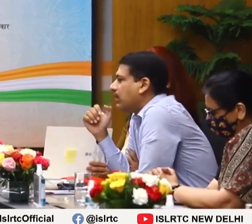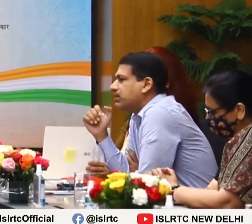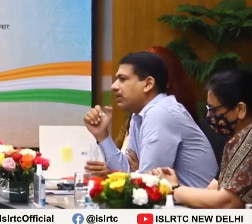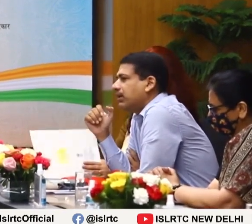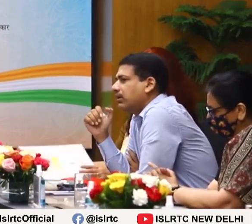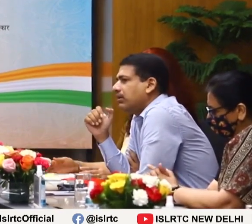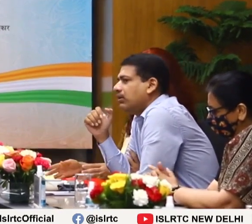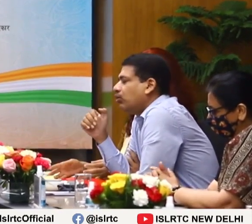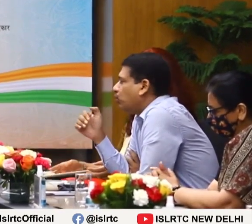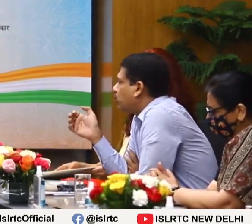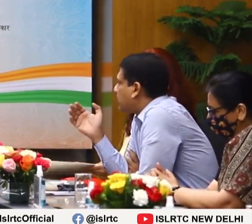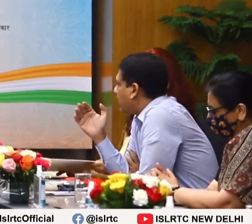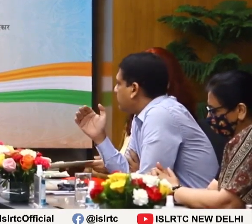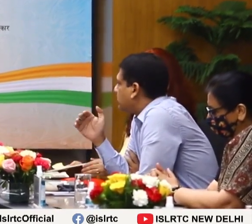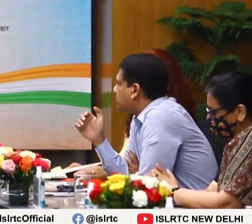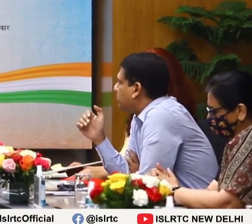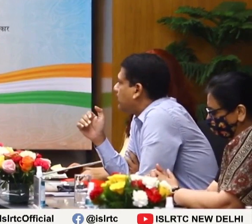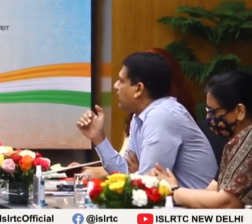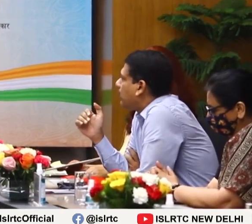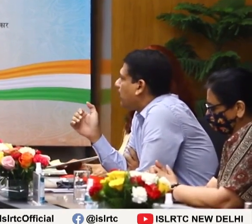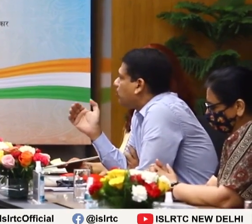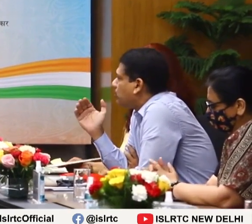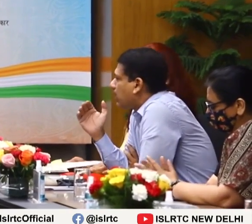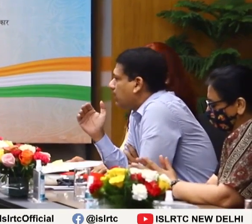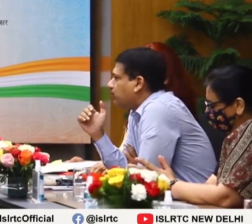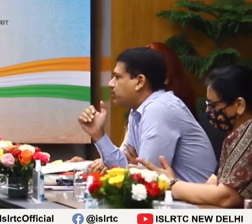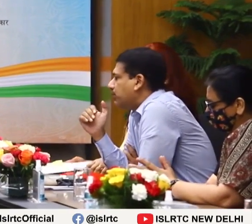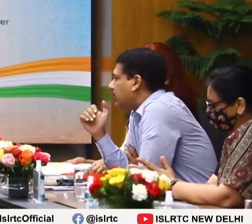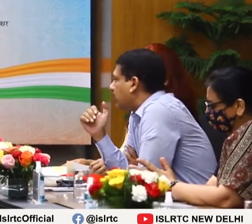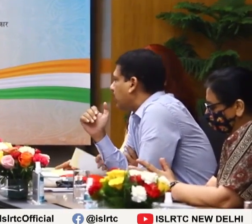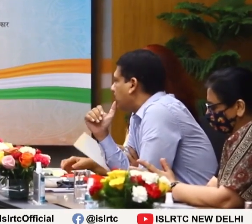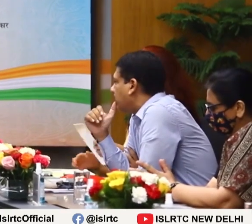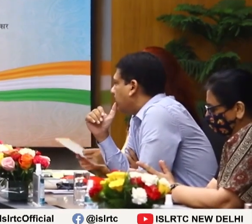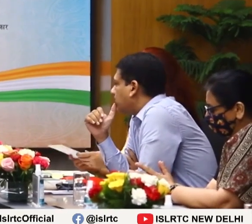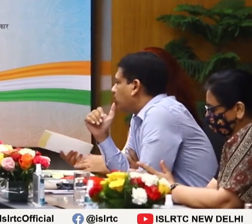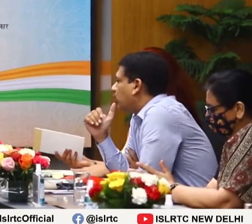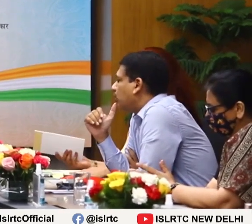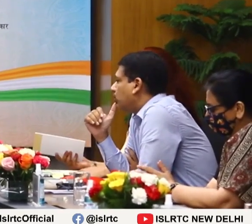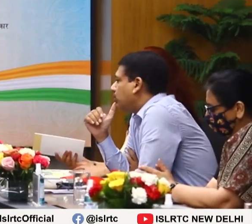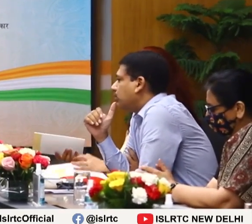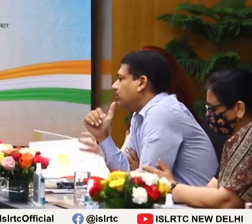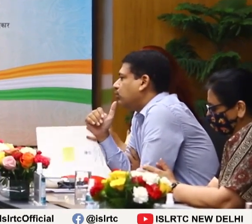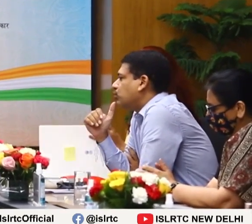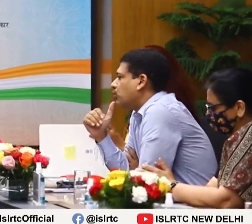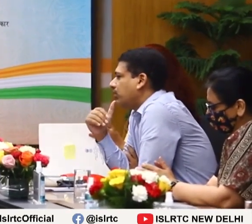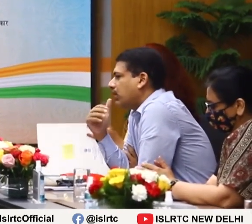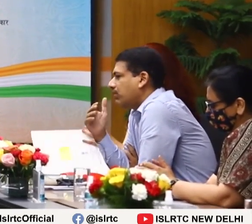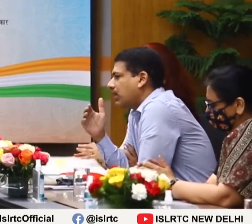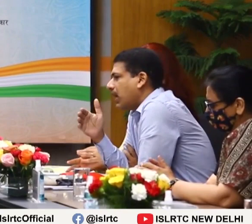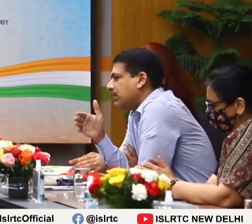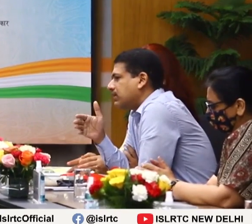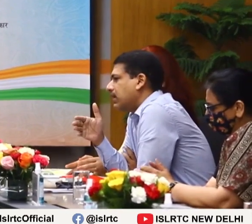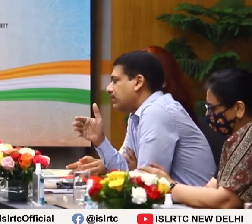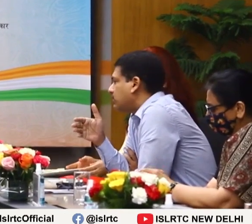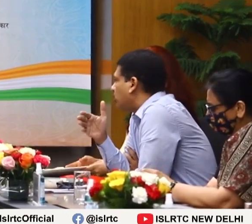या सनग्लास पहन के उनको सारा इंस्ट्रक्शन मिलता रहेगा, उनको सारे इनपुट्स मिलता रहेगा। तो उसको भी